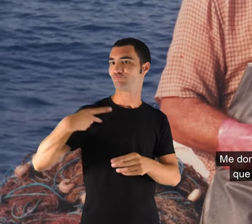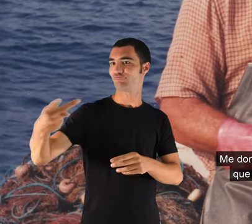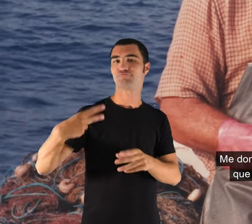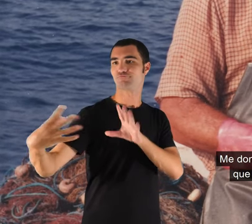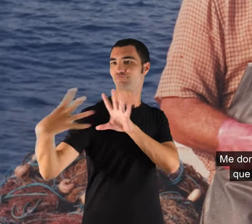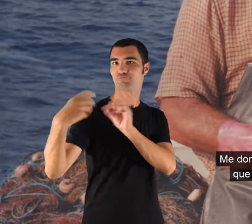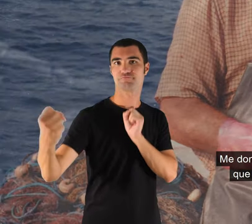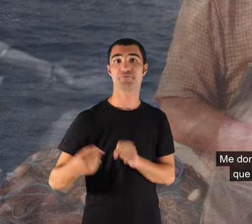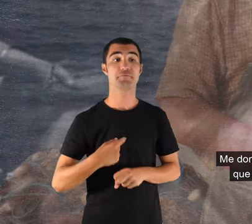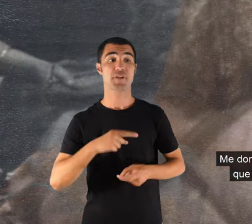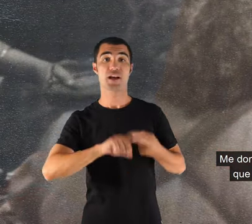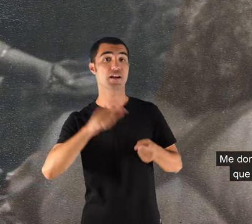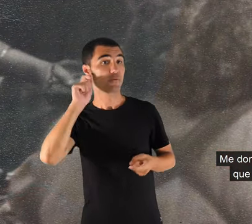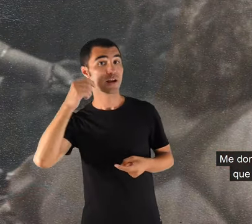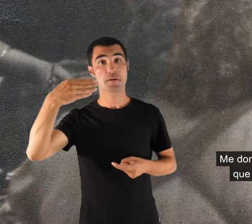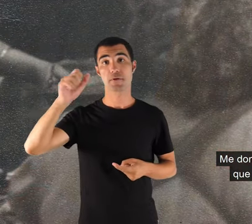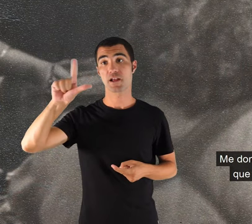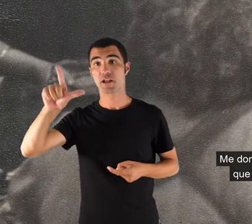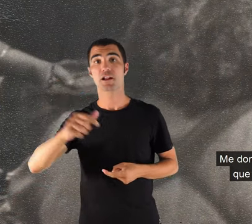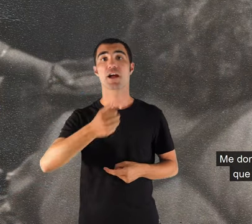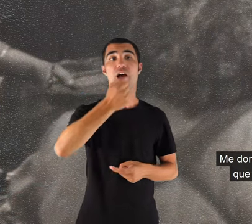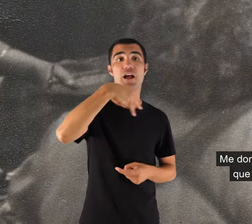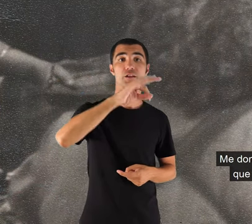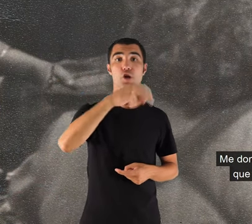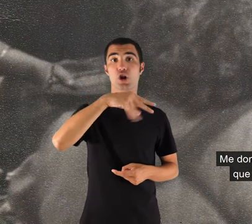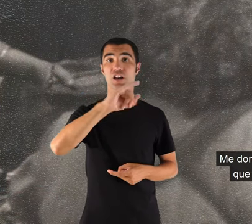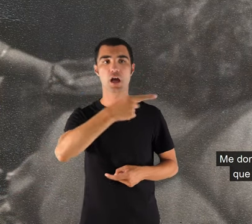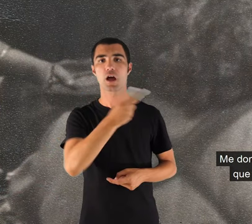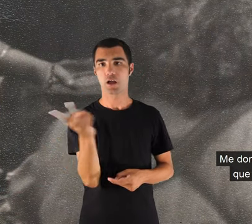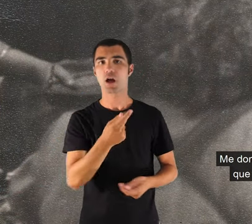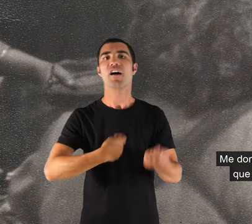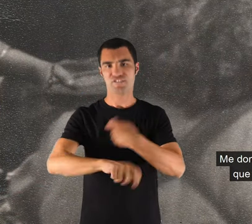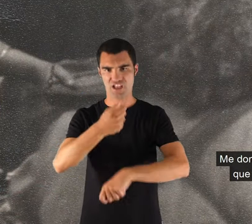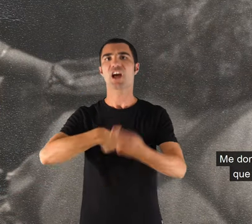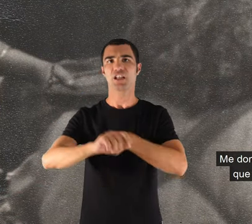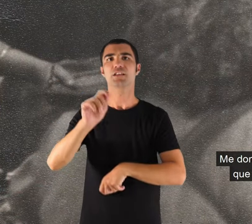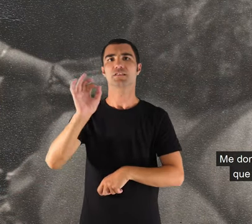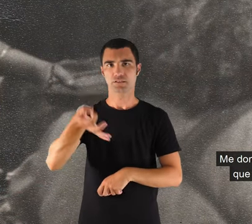Bel i això en Antònia, que venien els peix per aquesta...